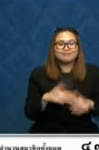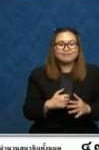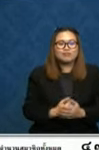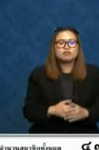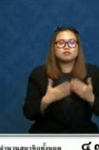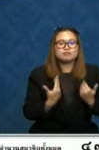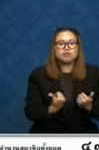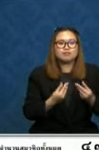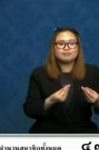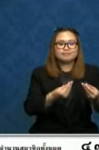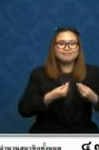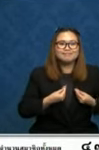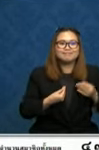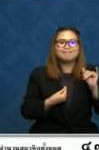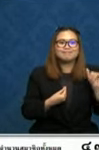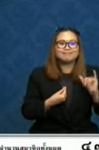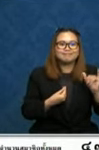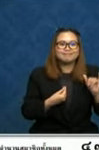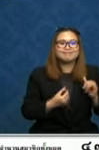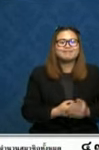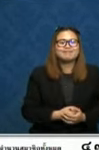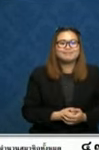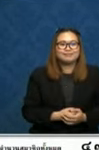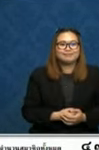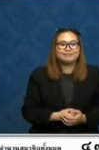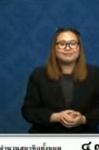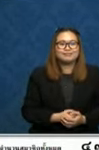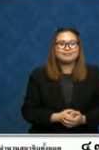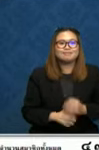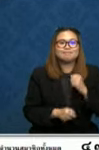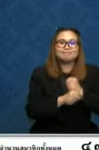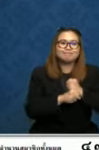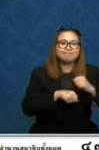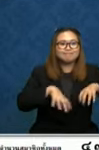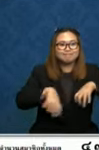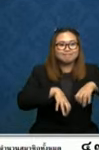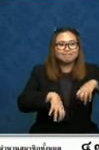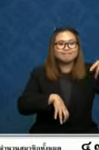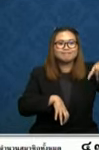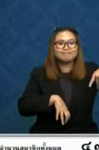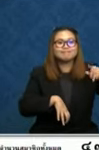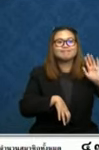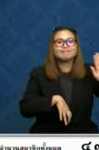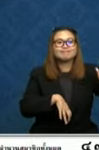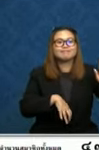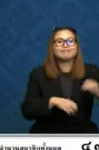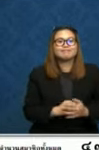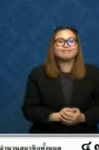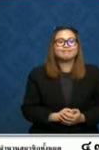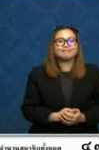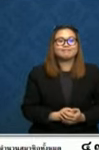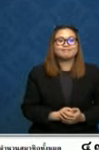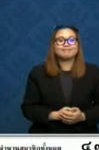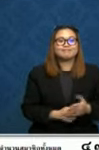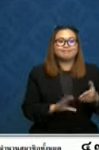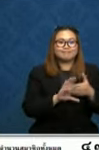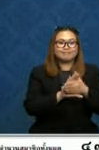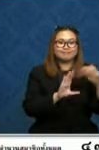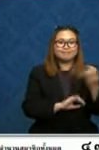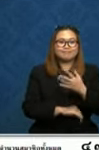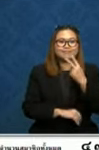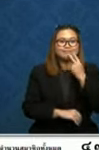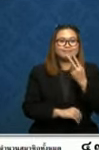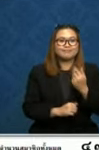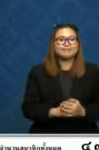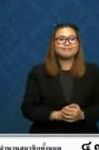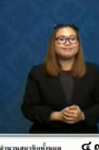ปัจจุบันเลยนะครับอันนี้ก็เป็นลักษณะพิเศษลักษณะพื้นฐานของหน่วยงานนี้นะครับขอสไลด์ถัดไปครับผมก็เ